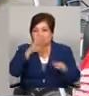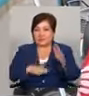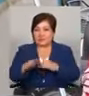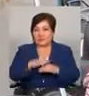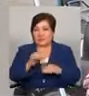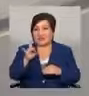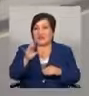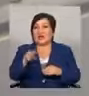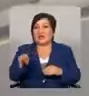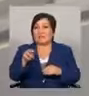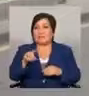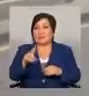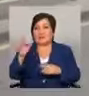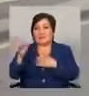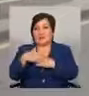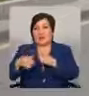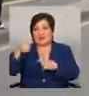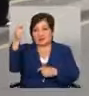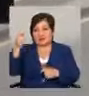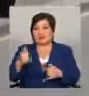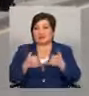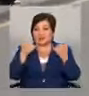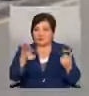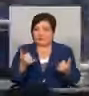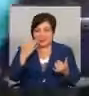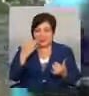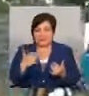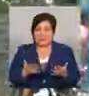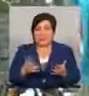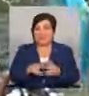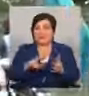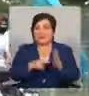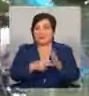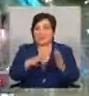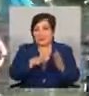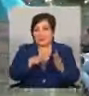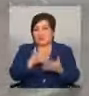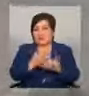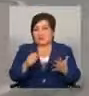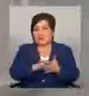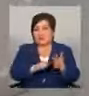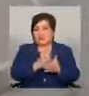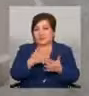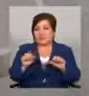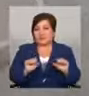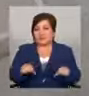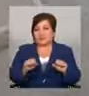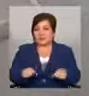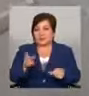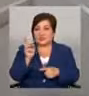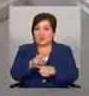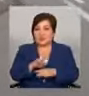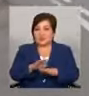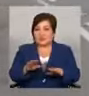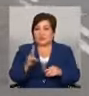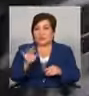ұлықтап жүре бермек. Обаста бұл іс-шараға 500-дей байкер қатысады деп жоспарланған болатын. Түрлі себеппен кейбір мотоцикл жүргізушілері келген жоқ.